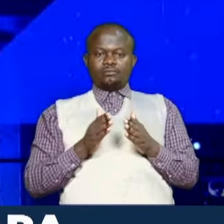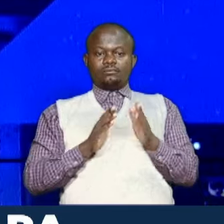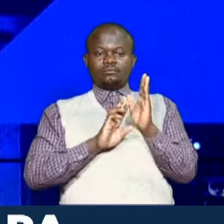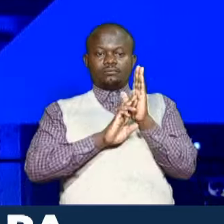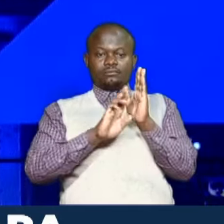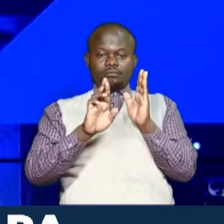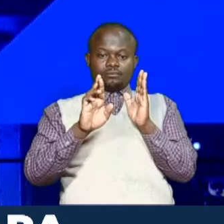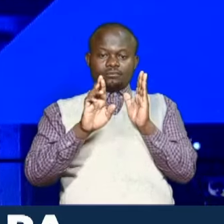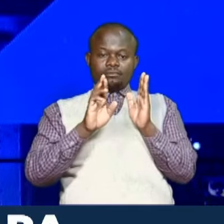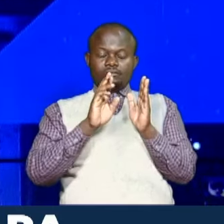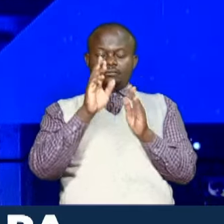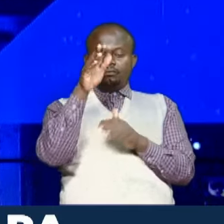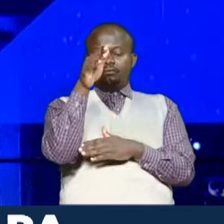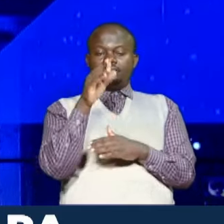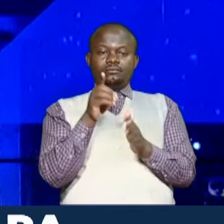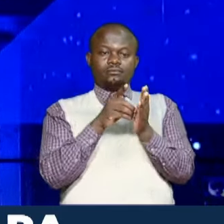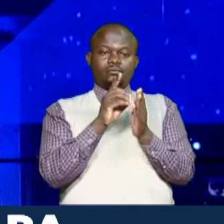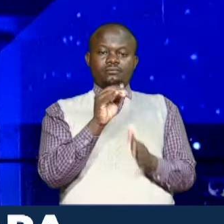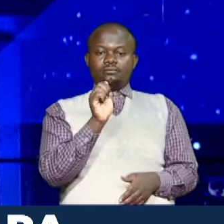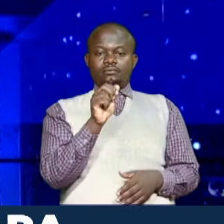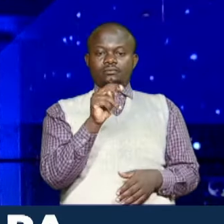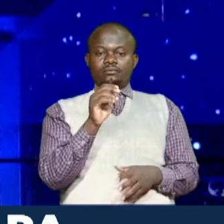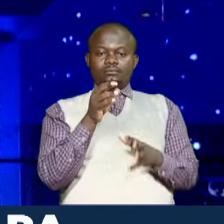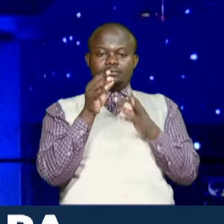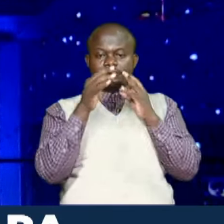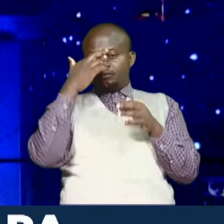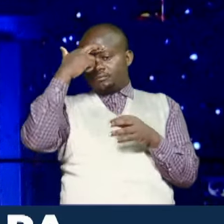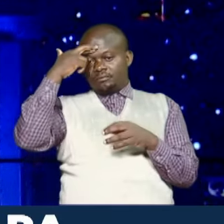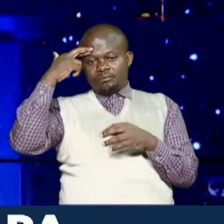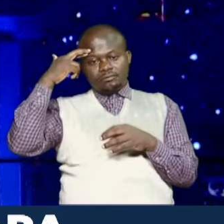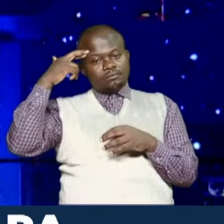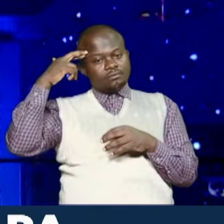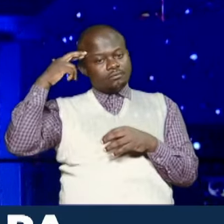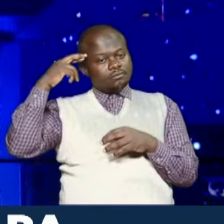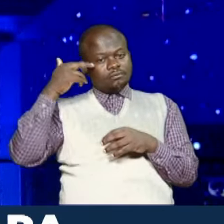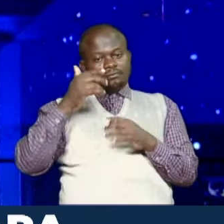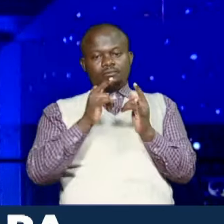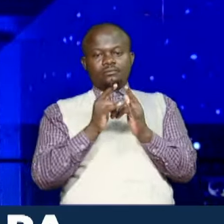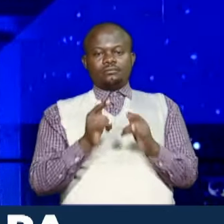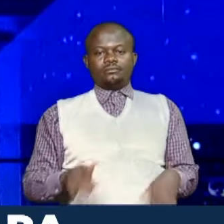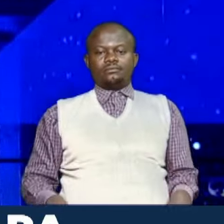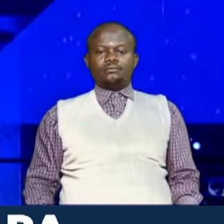Dr. Diane Gashumba aragaruka ku mpamvu z'iyi nama.